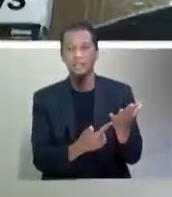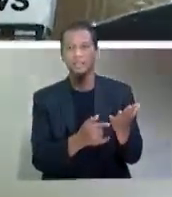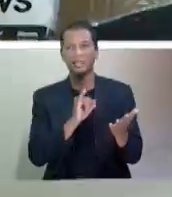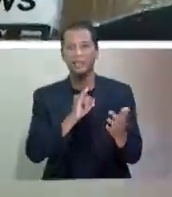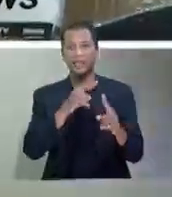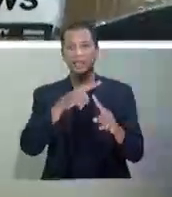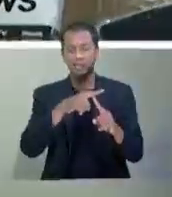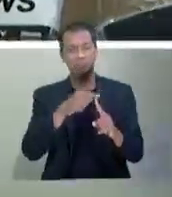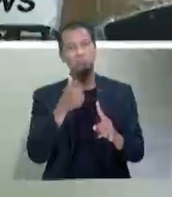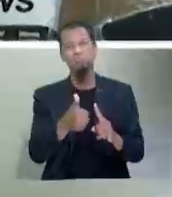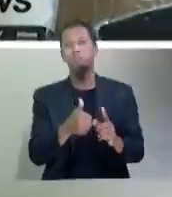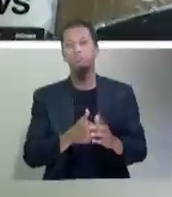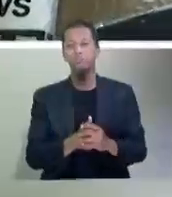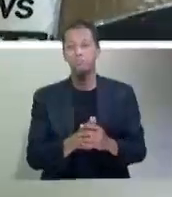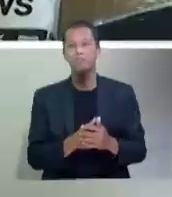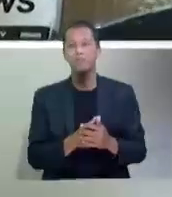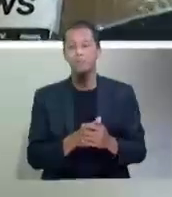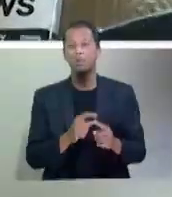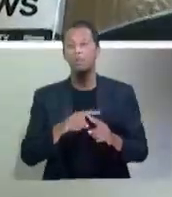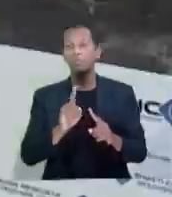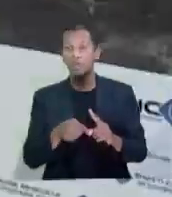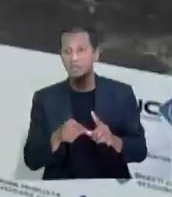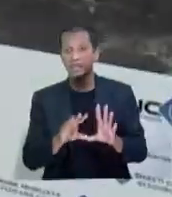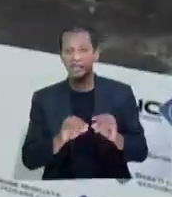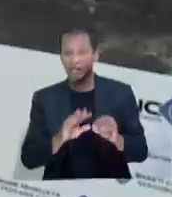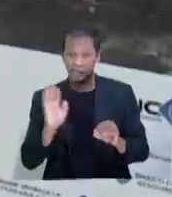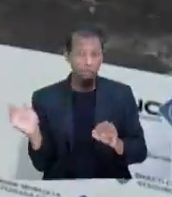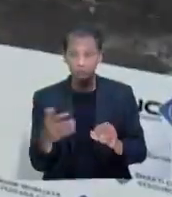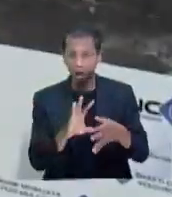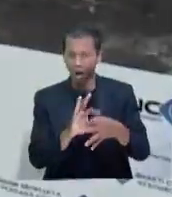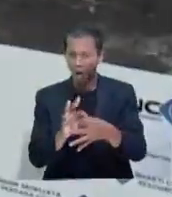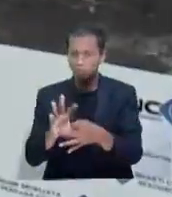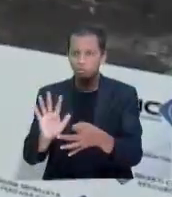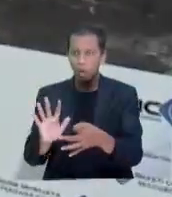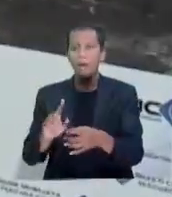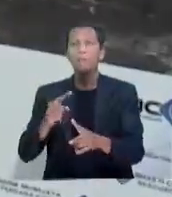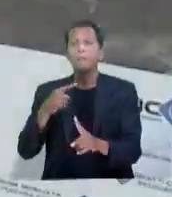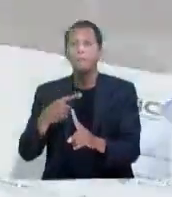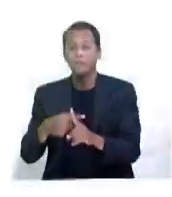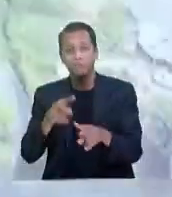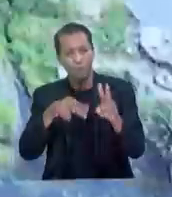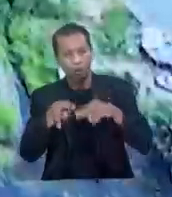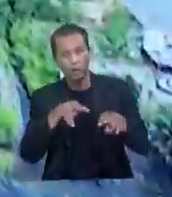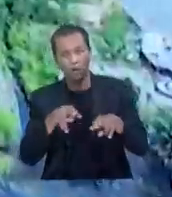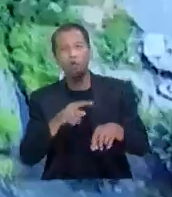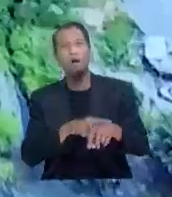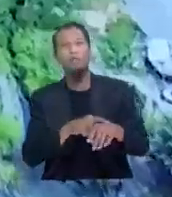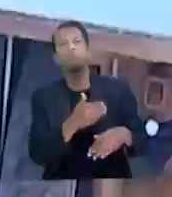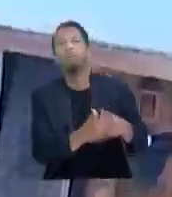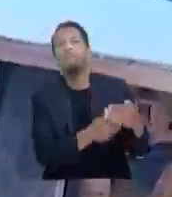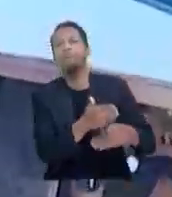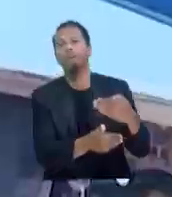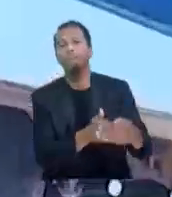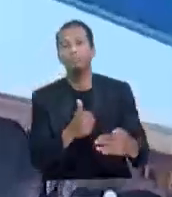Jadi setiap pekerjaan di samping sudah terintegrasi juga bisa termonitor waktu ke waktu.